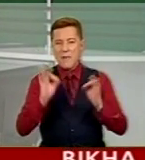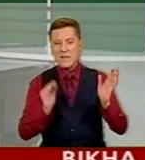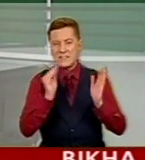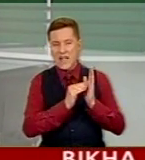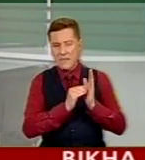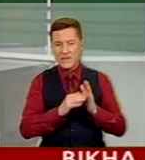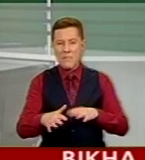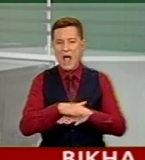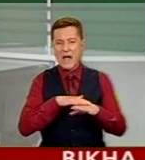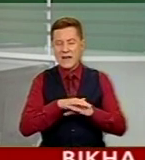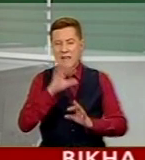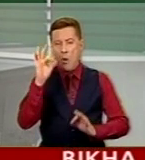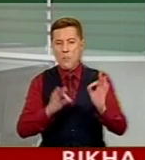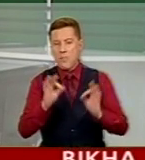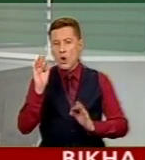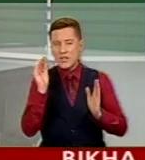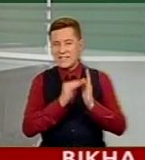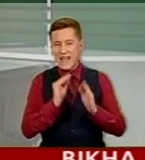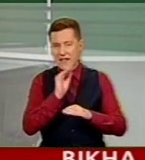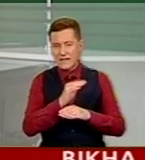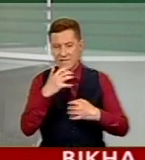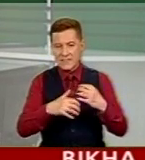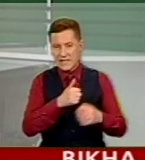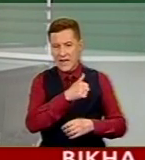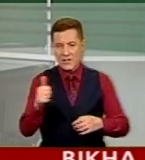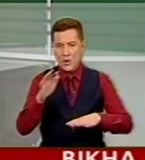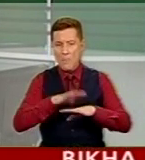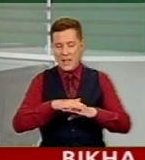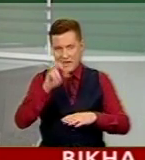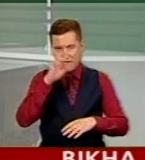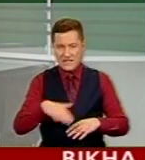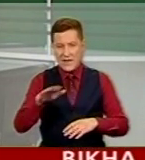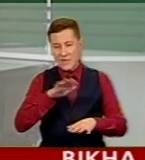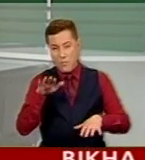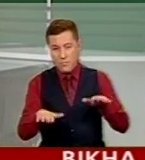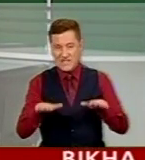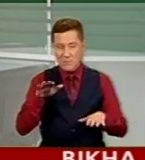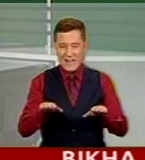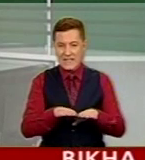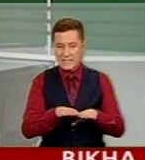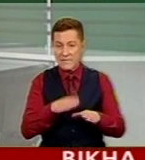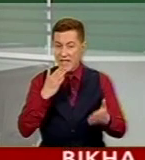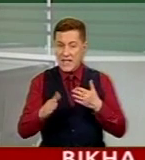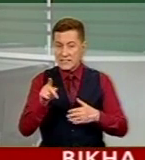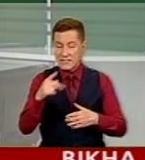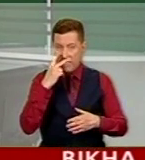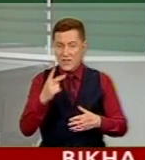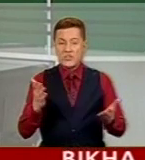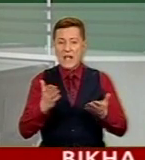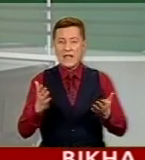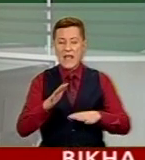ставок среди лидирующих банков страны, он более-менее сбалансирован. Но при этом, если ты видишь, что какие-то